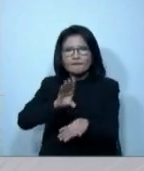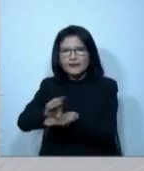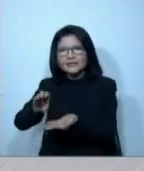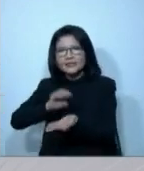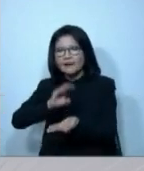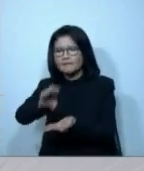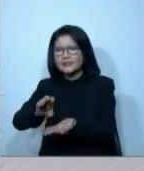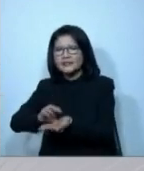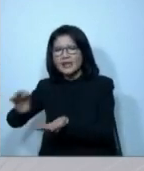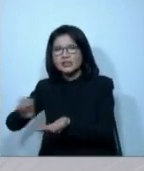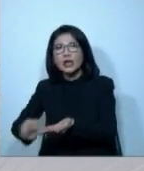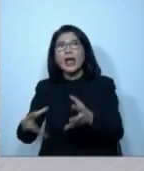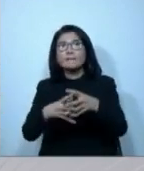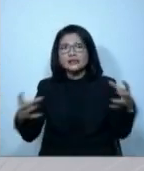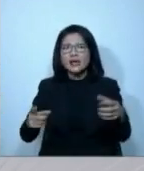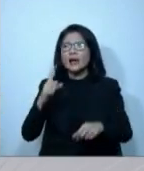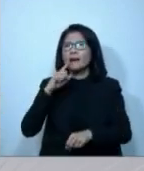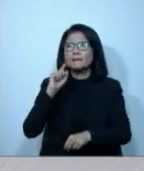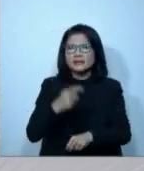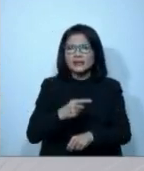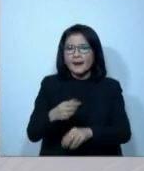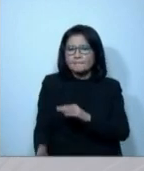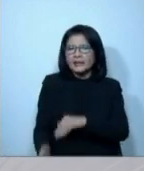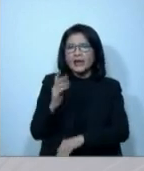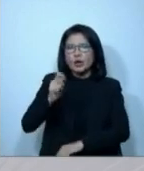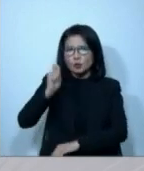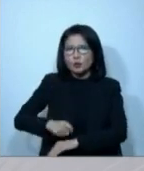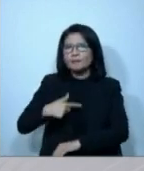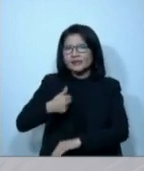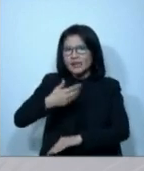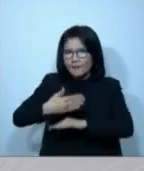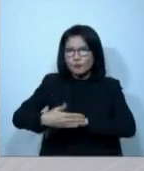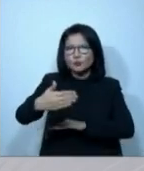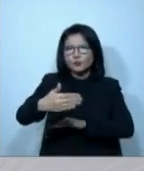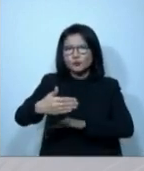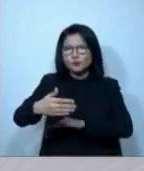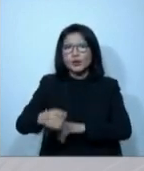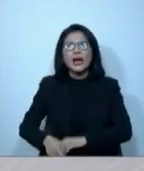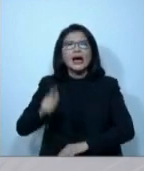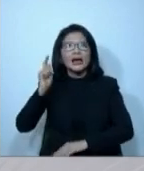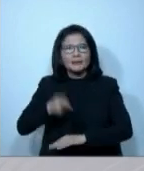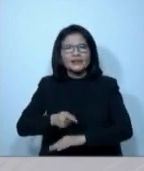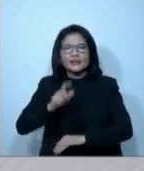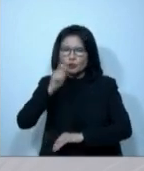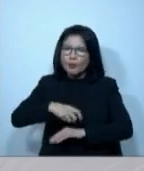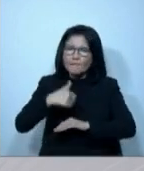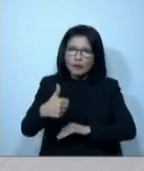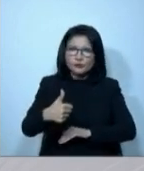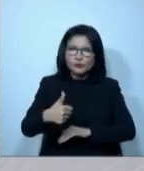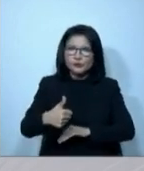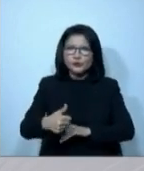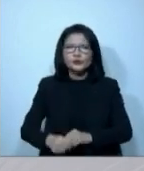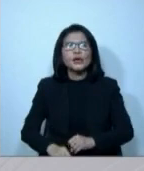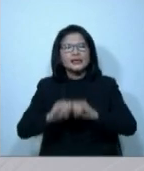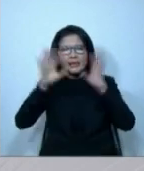besar. Dengan cara memastikan penegakan hukumnya bisa berjalan baik, kepastian hukumnya berjalan dengan baik,